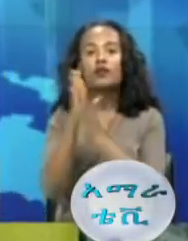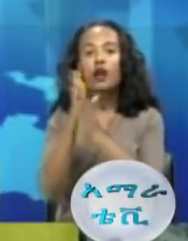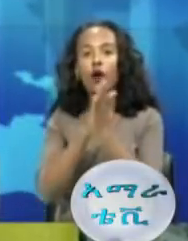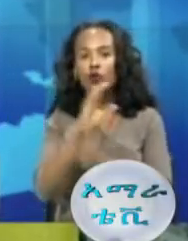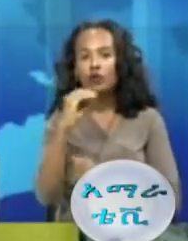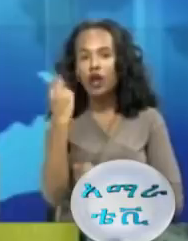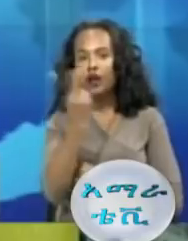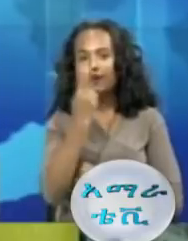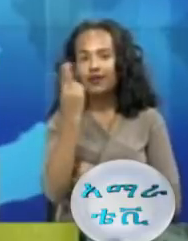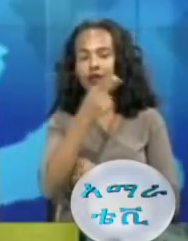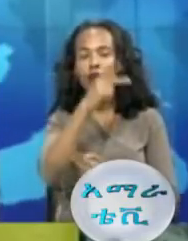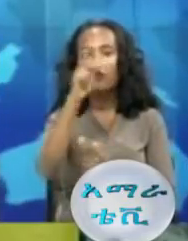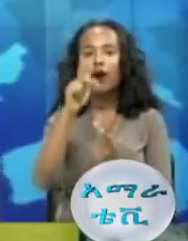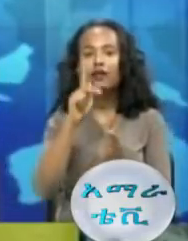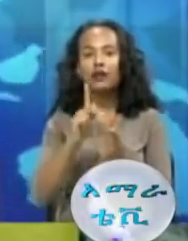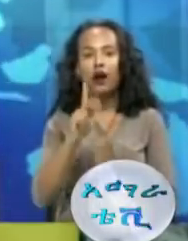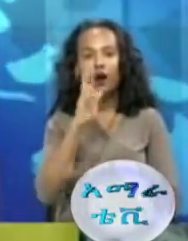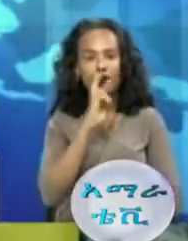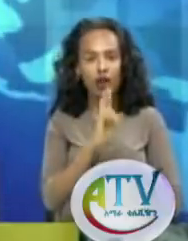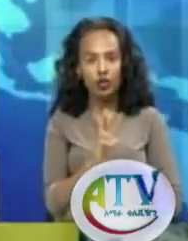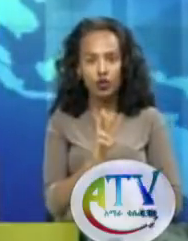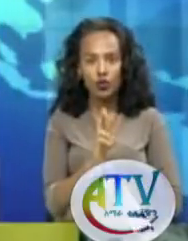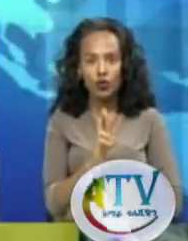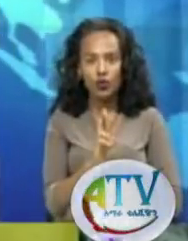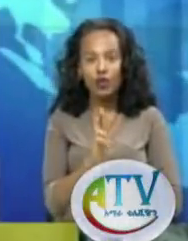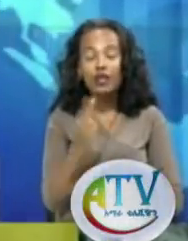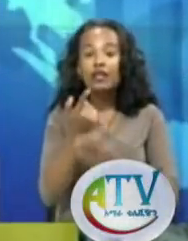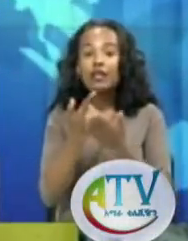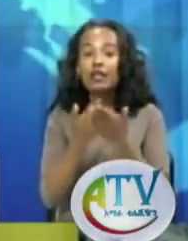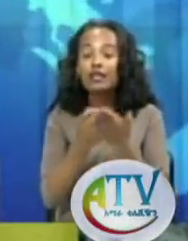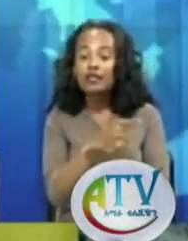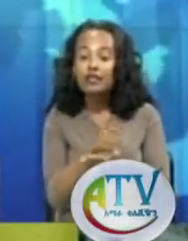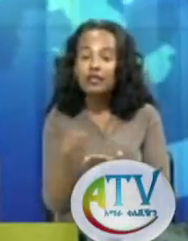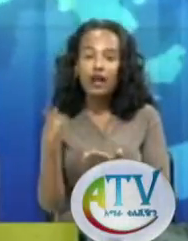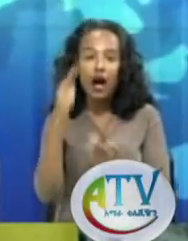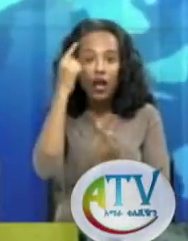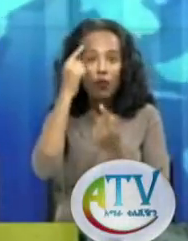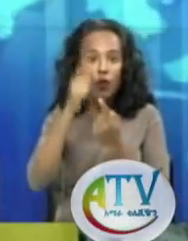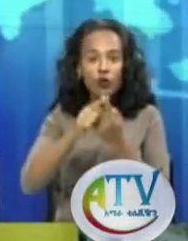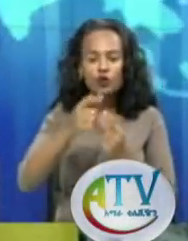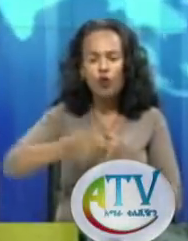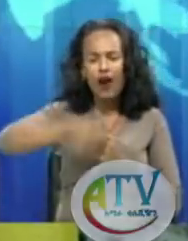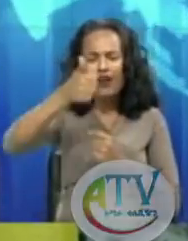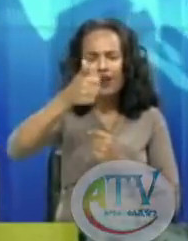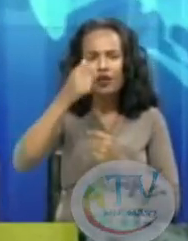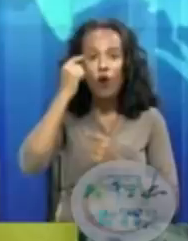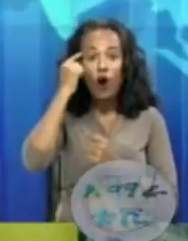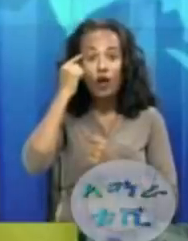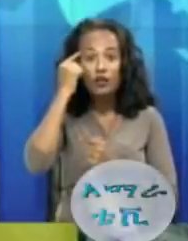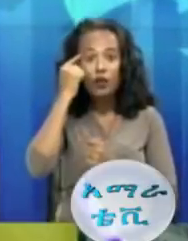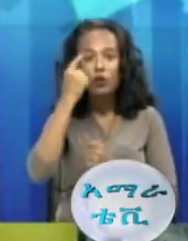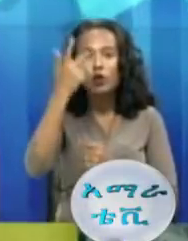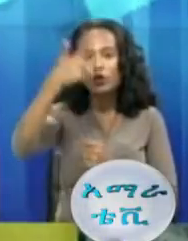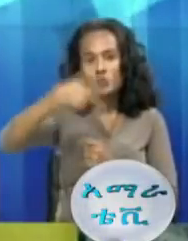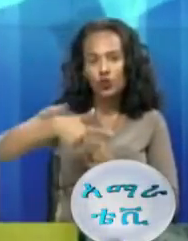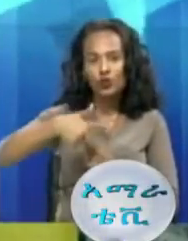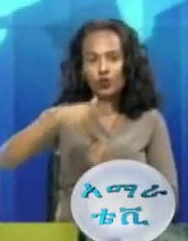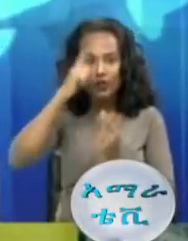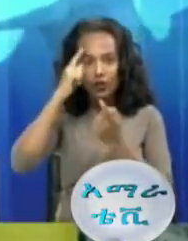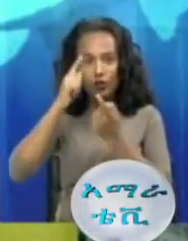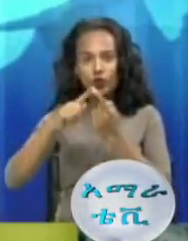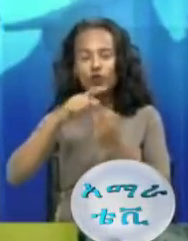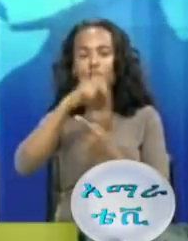ጥቅም ማሳካት ናቸው። የነዚህ አላማዎች ዋነኛው ማጠንጠኛ ሶስቱን ግቦች